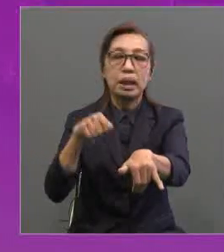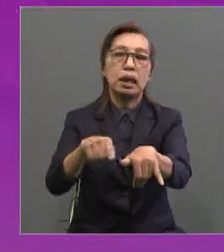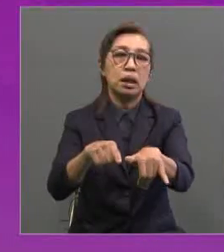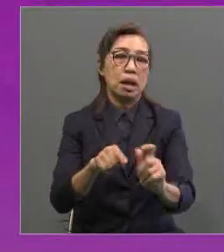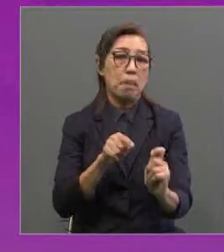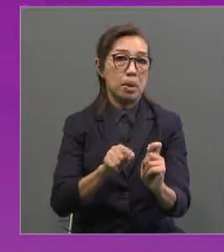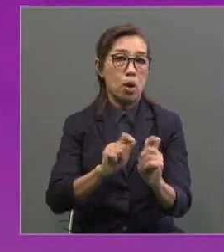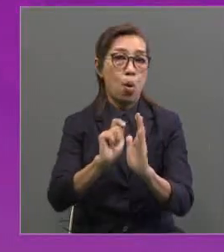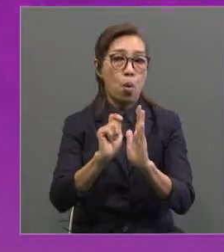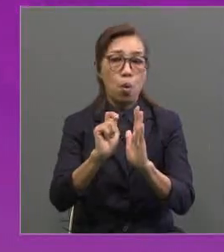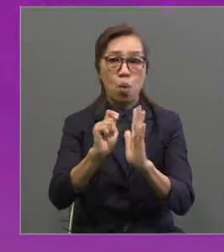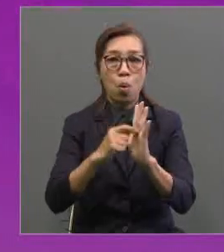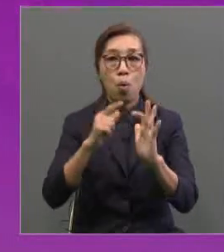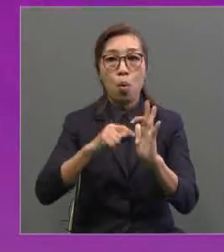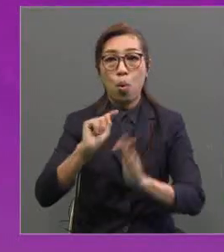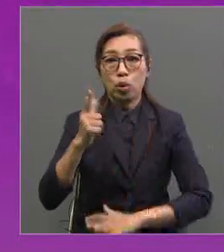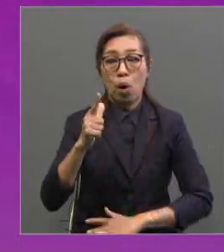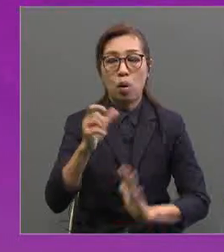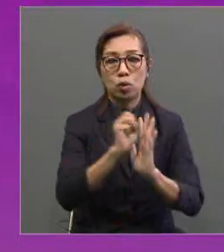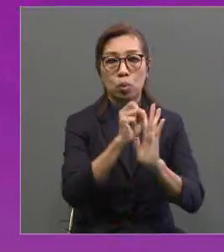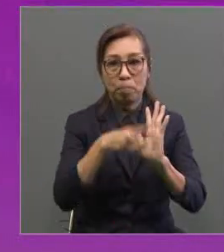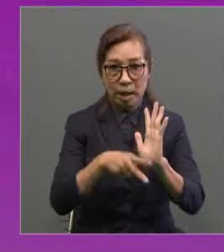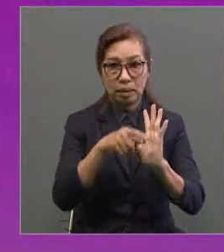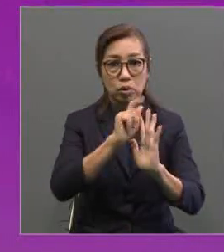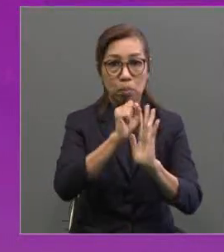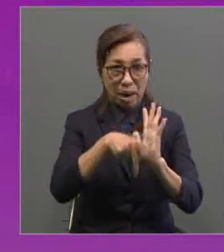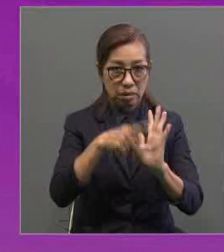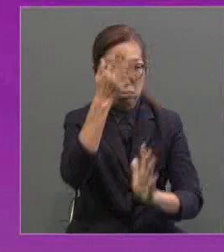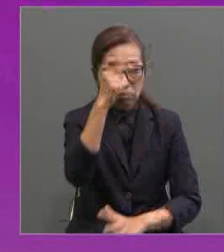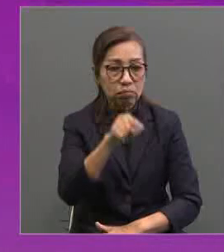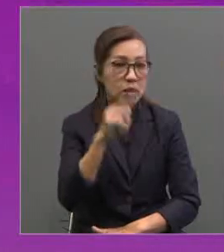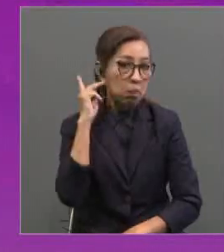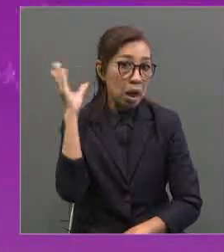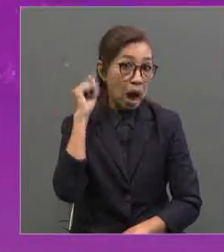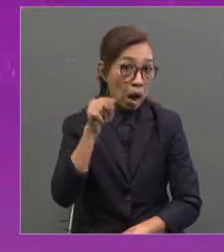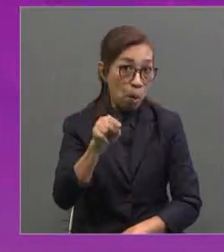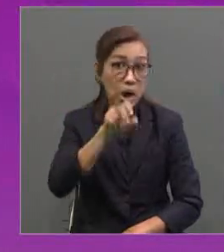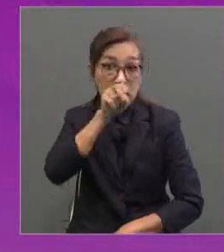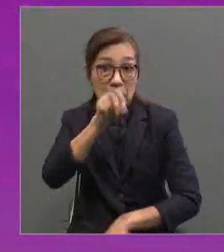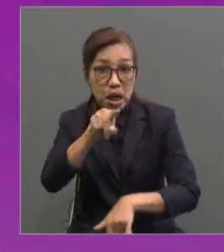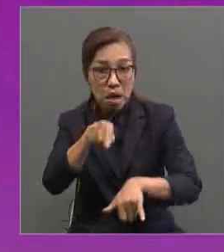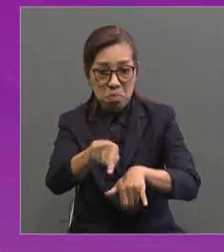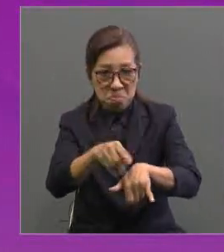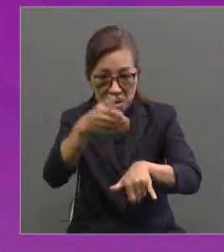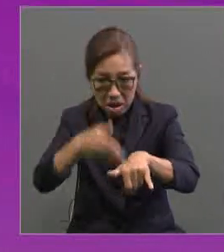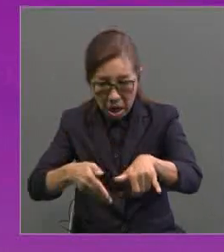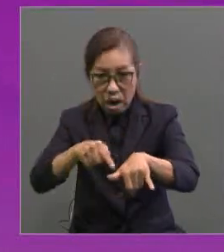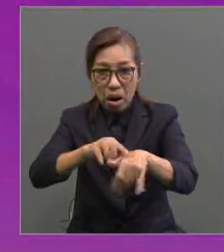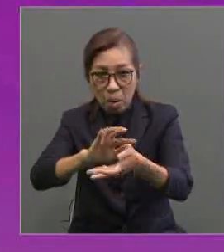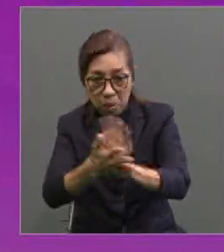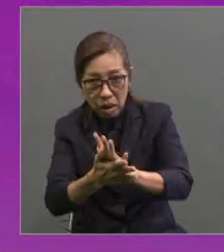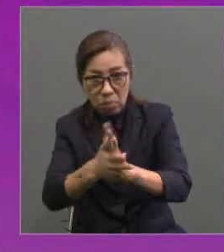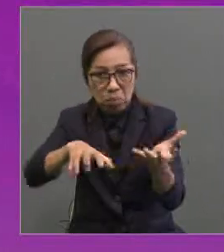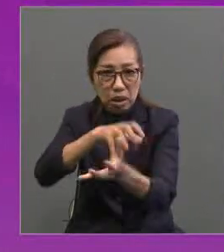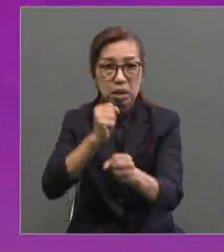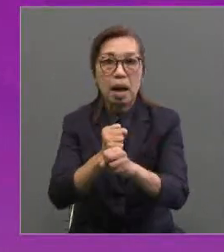จังหวัดสุพรรณบุรีหลังจากที่มีข่าวว่ามีการนำเนื้อตัวเงินตัวทองหรือว่าตัวเนี่ยนะครับมาชำแหละแล้วนำ